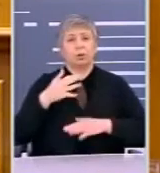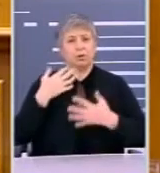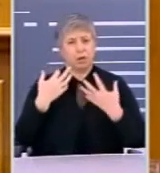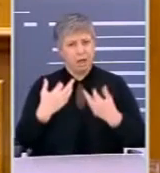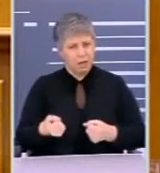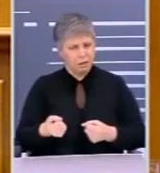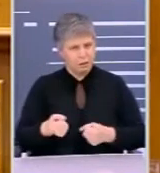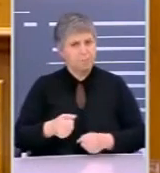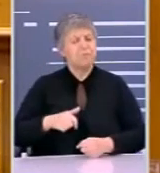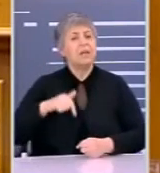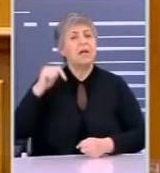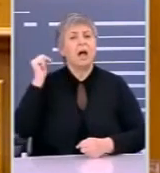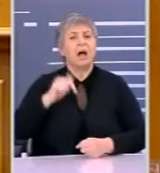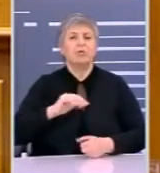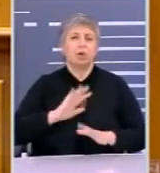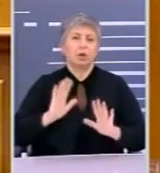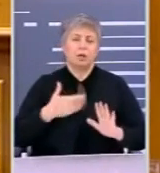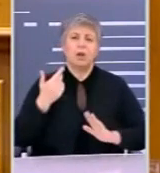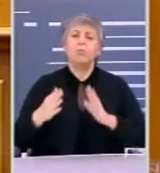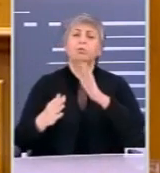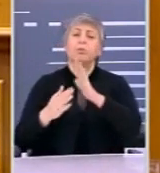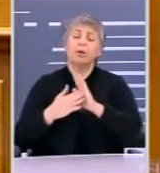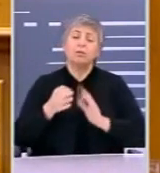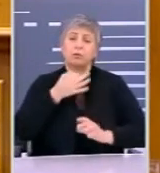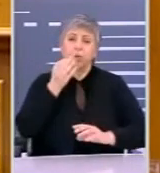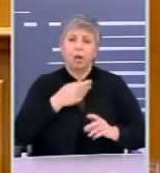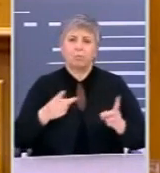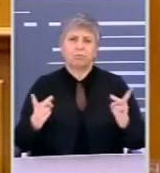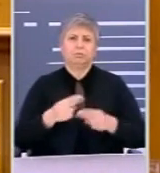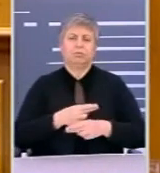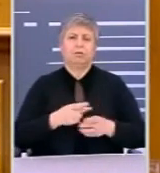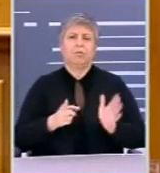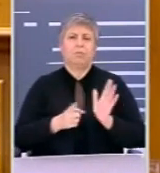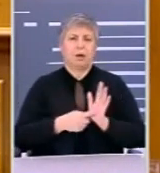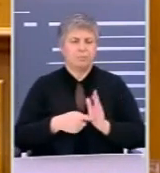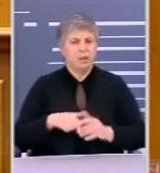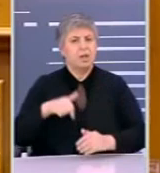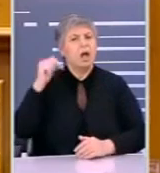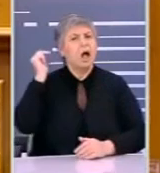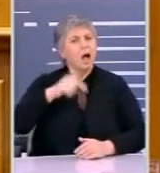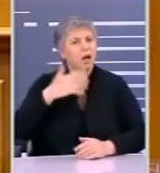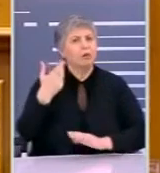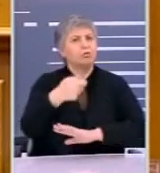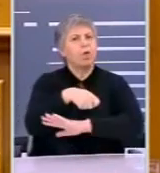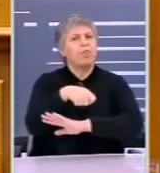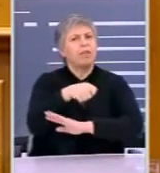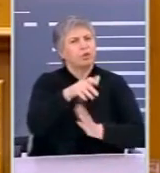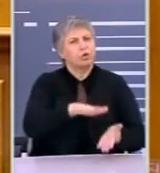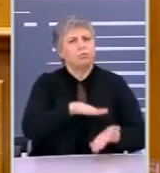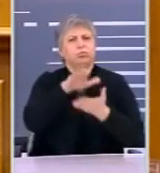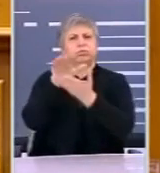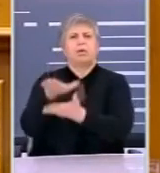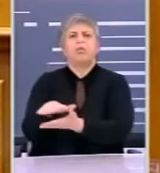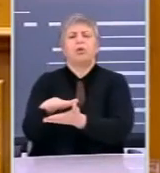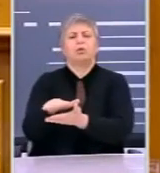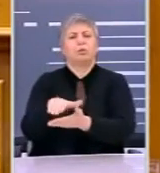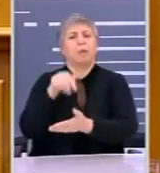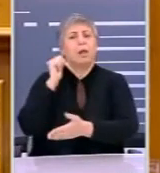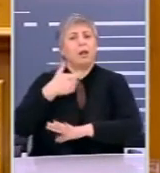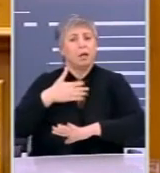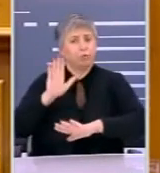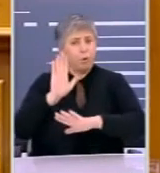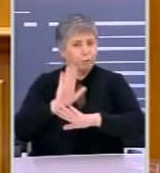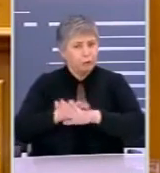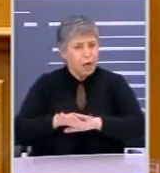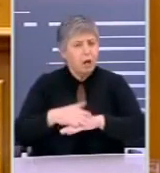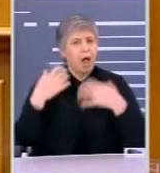απόλυτη εμπιστοσύνη, τελειώνω κύριε Πρόεδρε, ναι, στις διαδικασίες της δικαιοσύνης και ότι θα αποδεθούν ευθύνες είτε σε εκπροσώπους